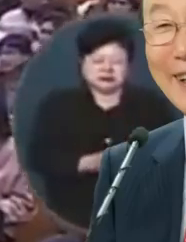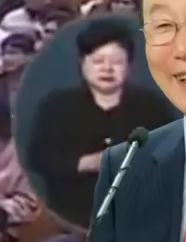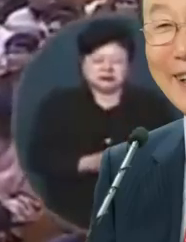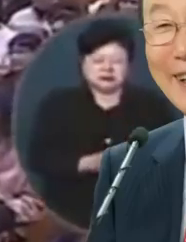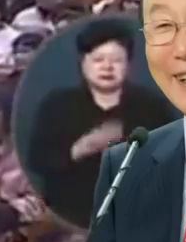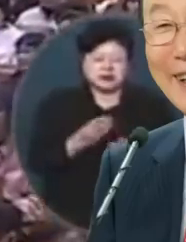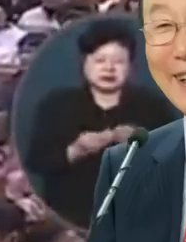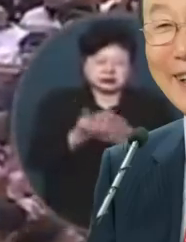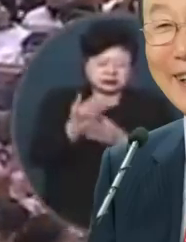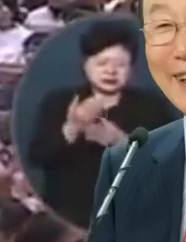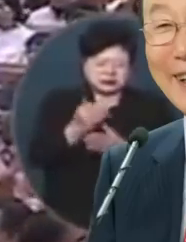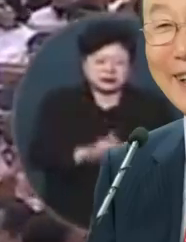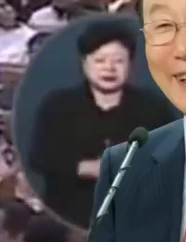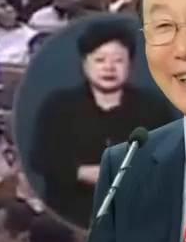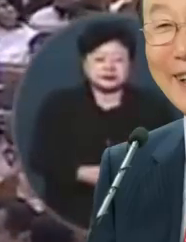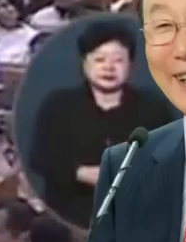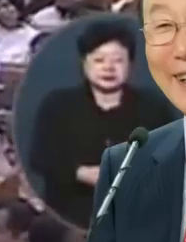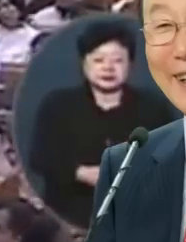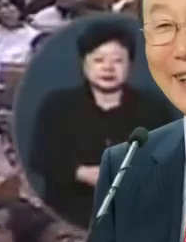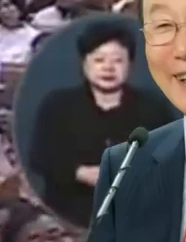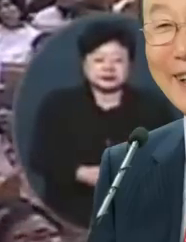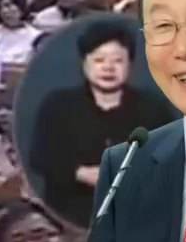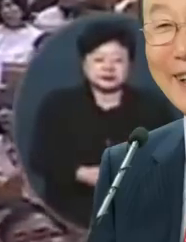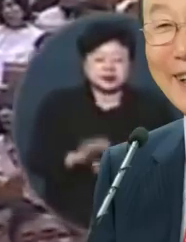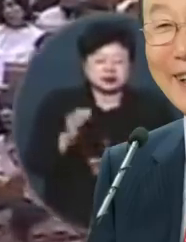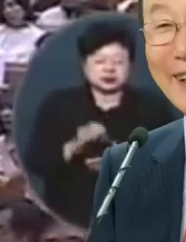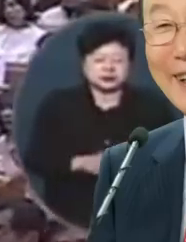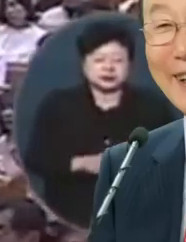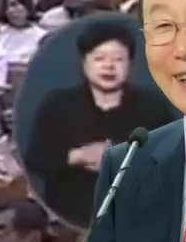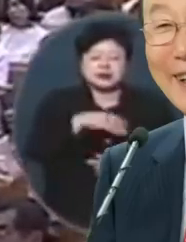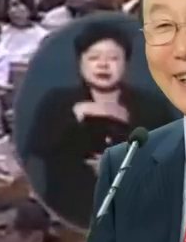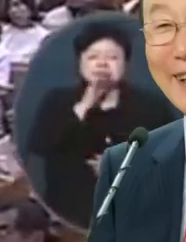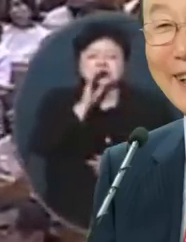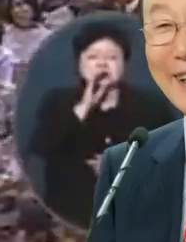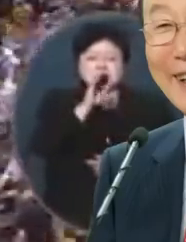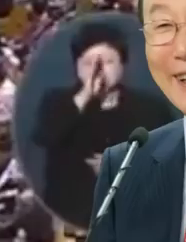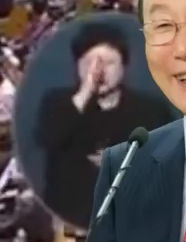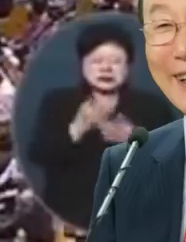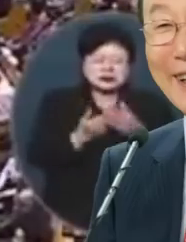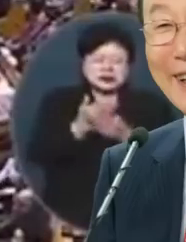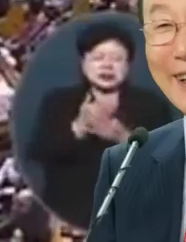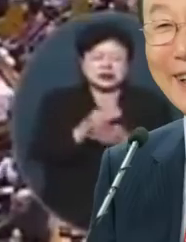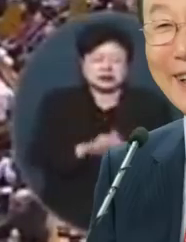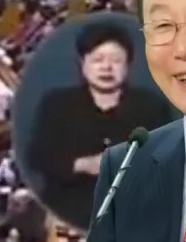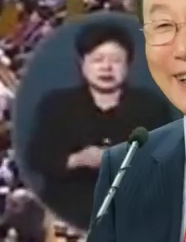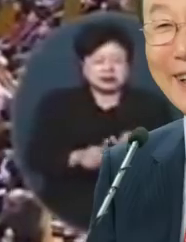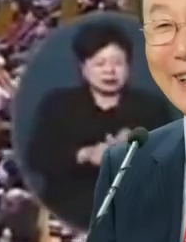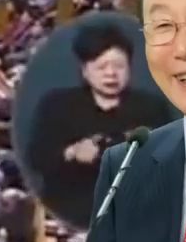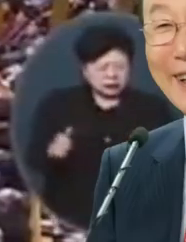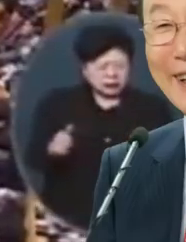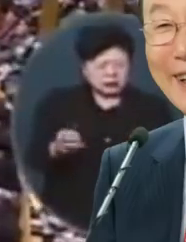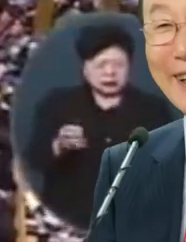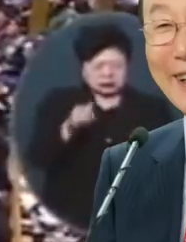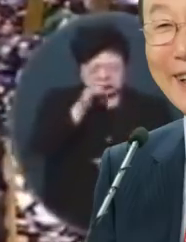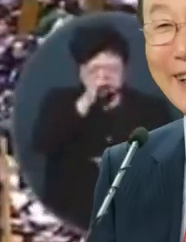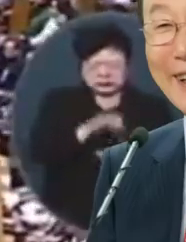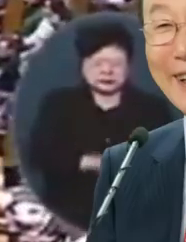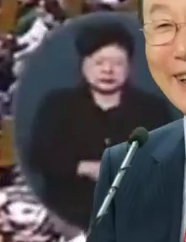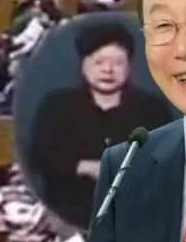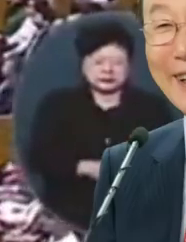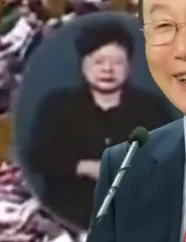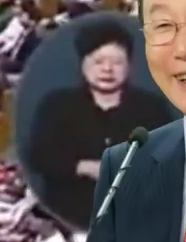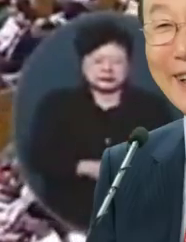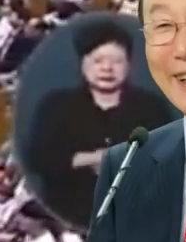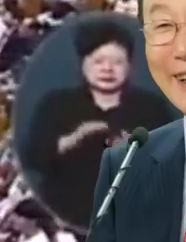많은 사건입니다. 최근에는 노년에 병이 들어 의료비를 인하여